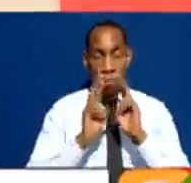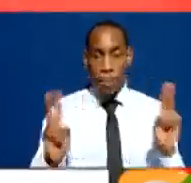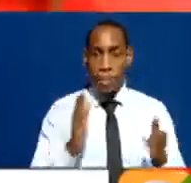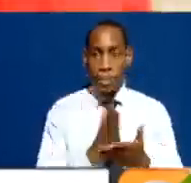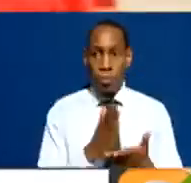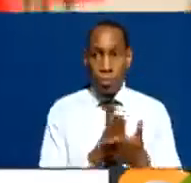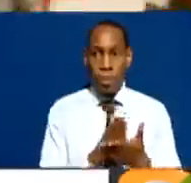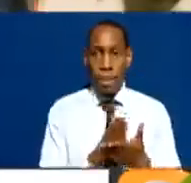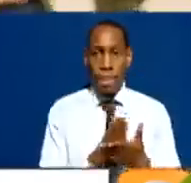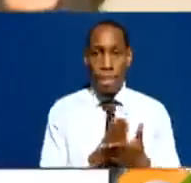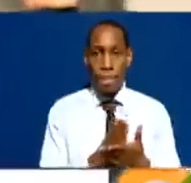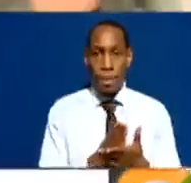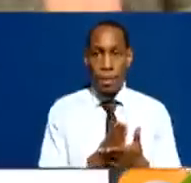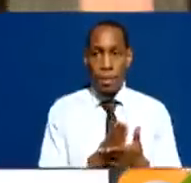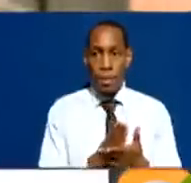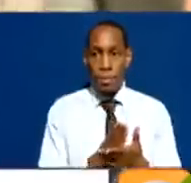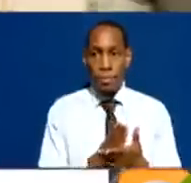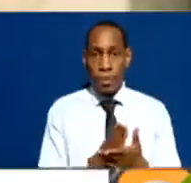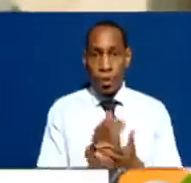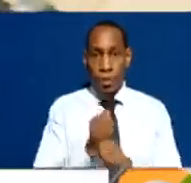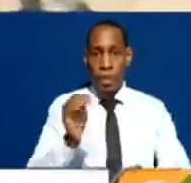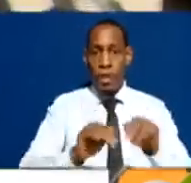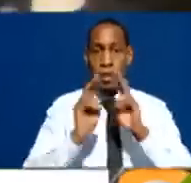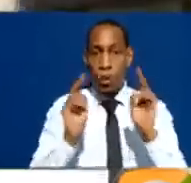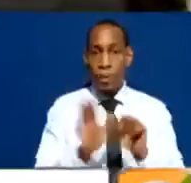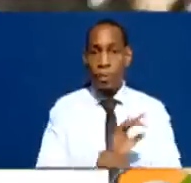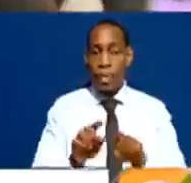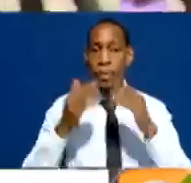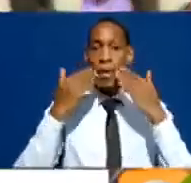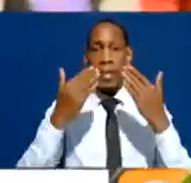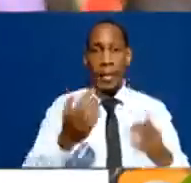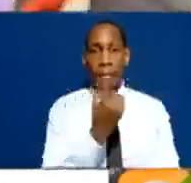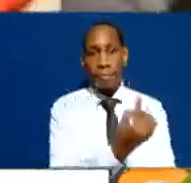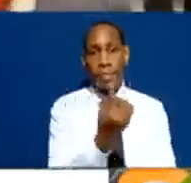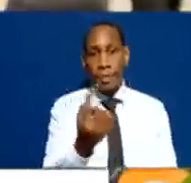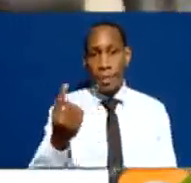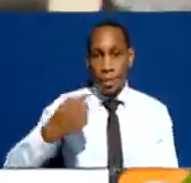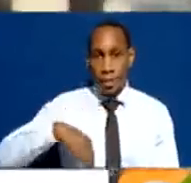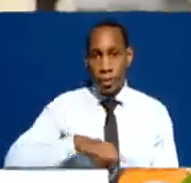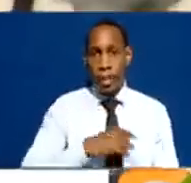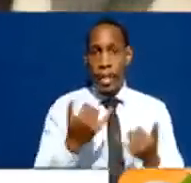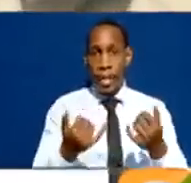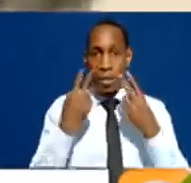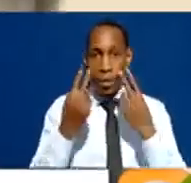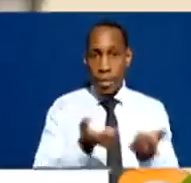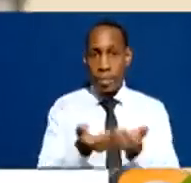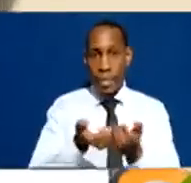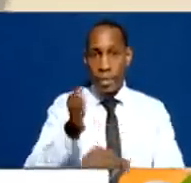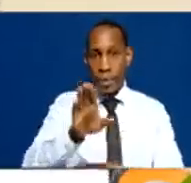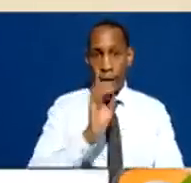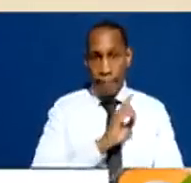kabisa, tumefanya election ile peaceful kabisa, na tumeshukuru kila mmoja wetu. Sasa tunaona biashara